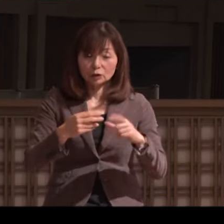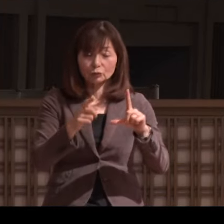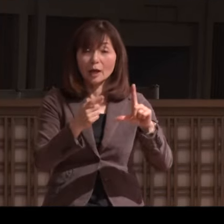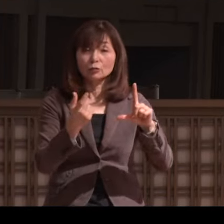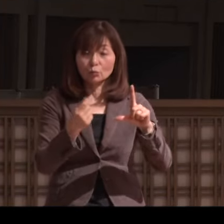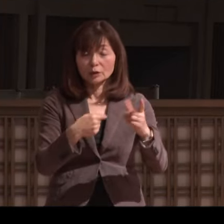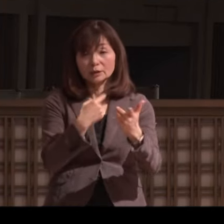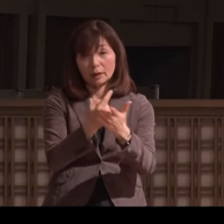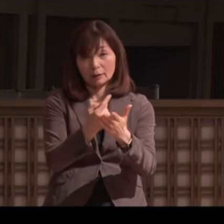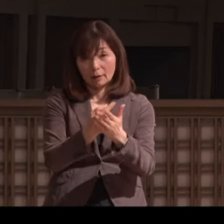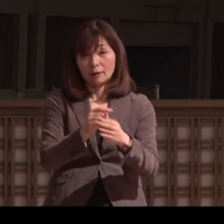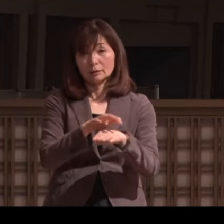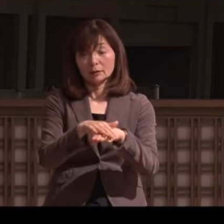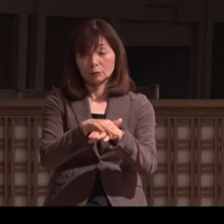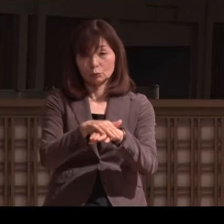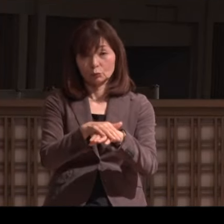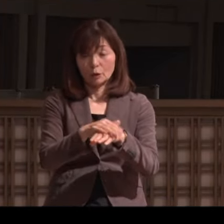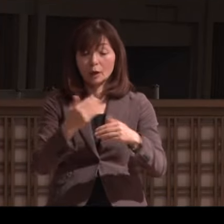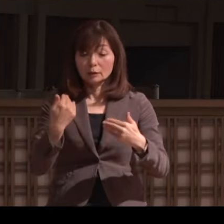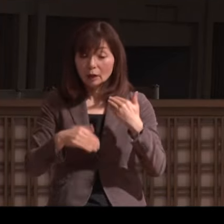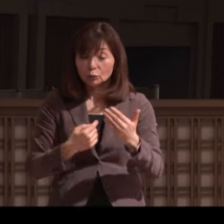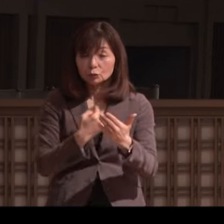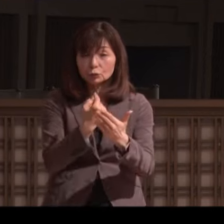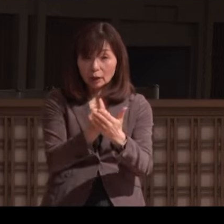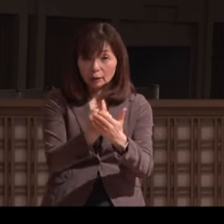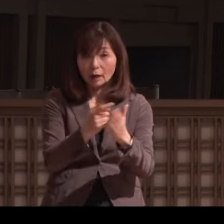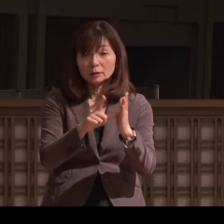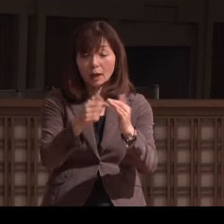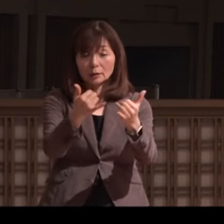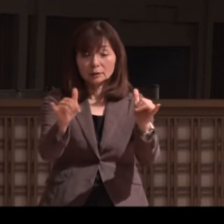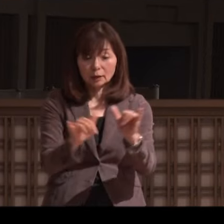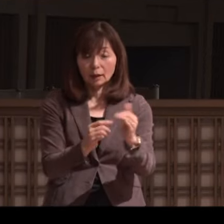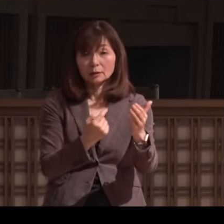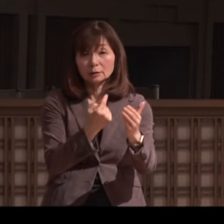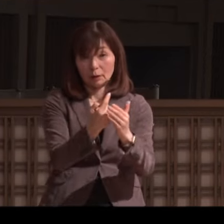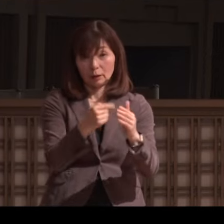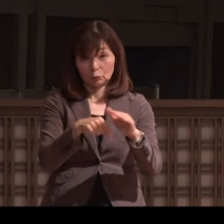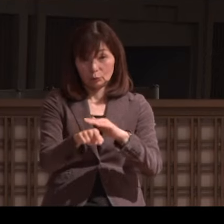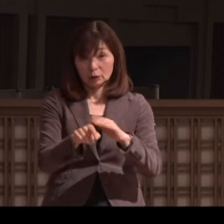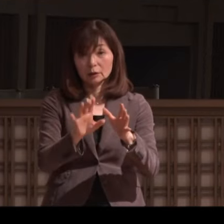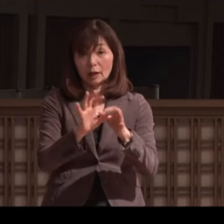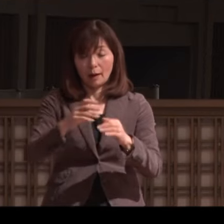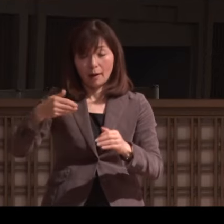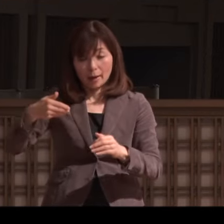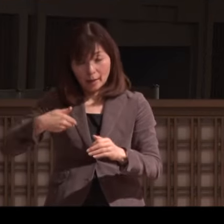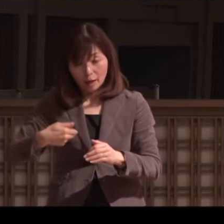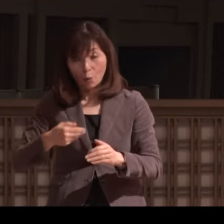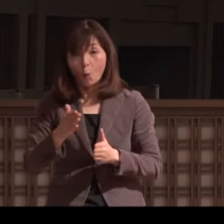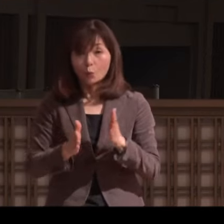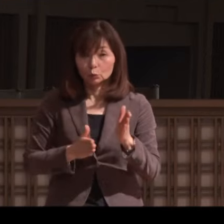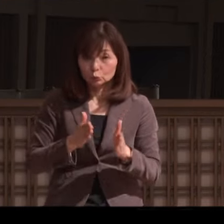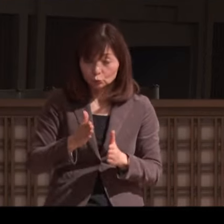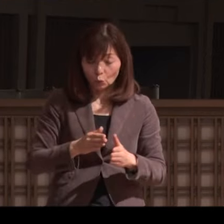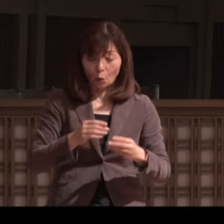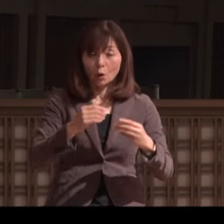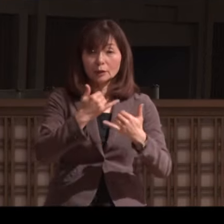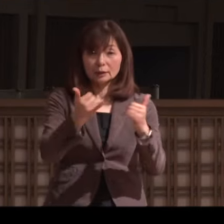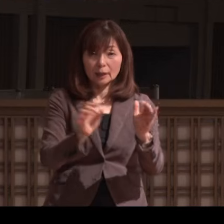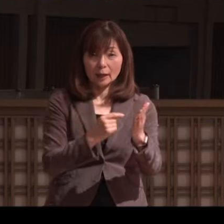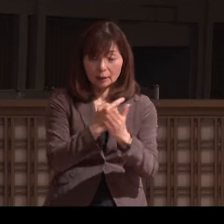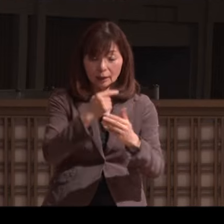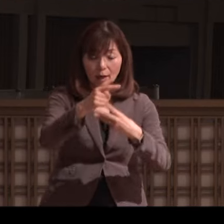から楽しくエルモに参加すれば社会参加してることになるわけだから栄養と運動と社会参加これ3つありますから